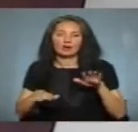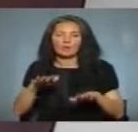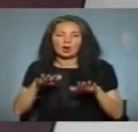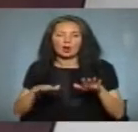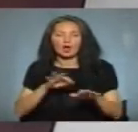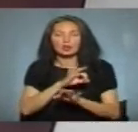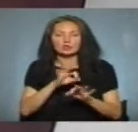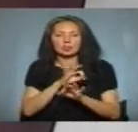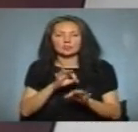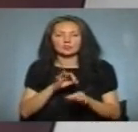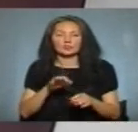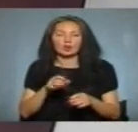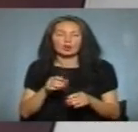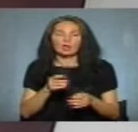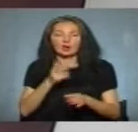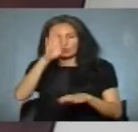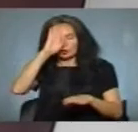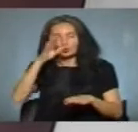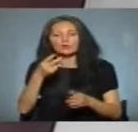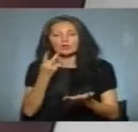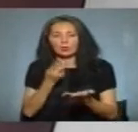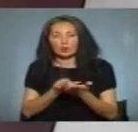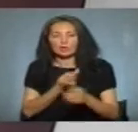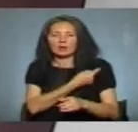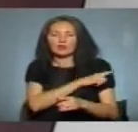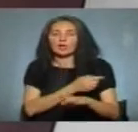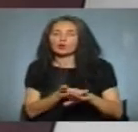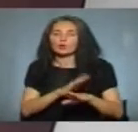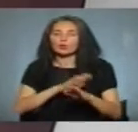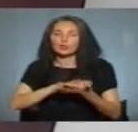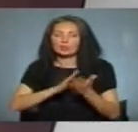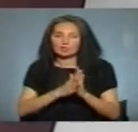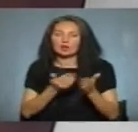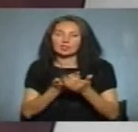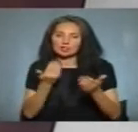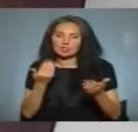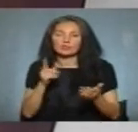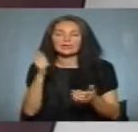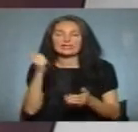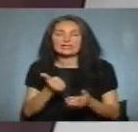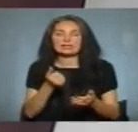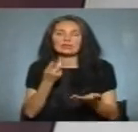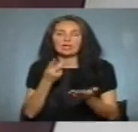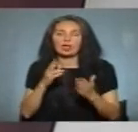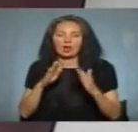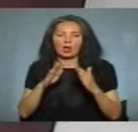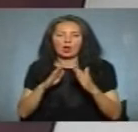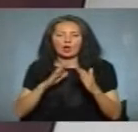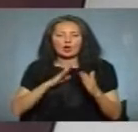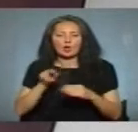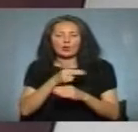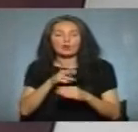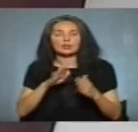госпіталізували чоловіка у важкому стані 13 липня. До цього він тиждень лікувався вдома. Це друга смерть за цей тиждень. Позавчора